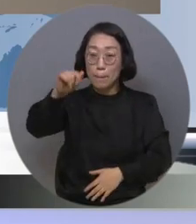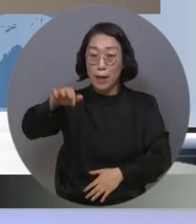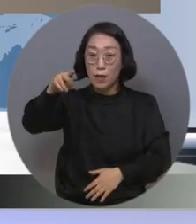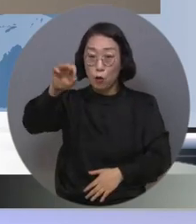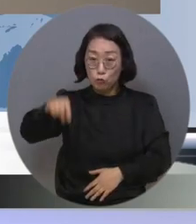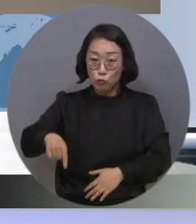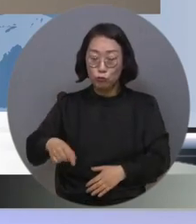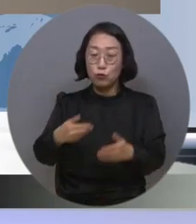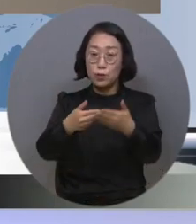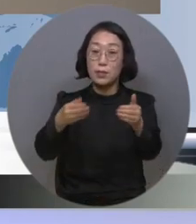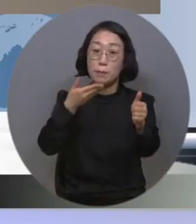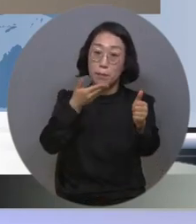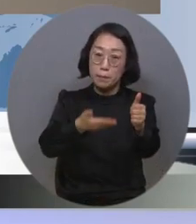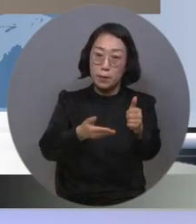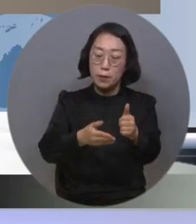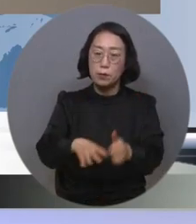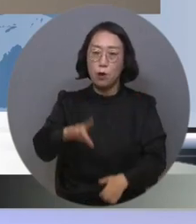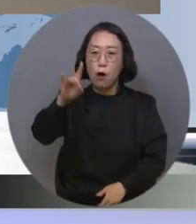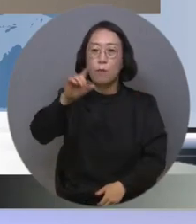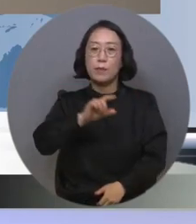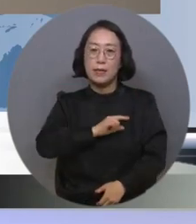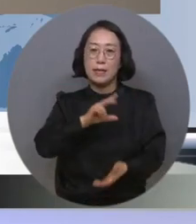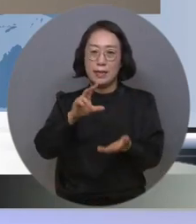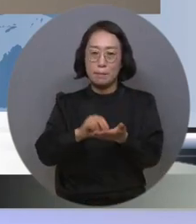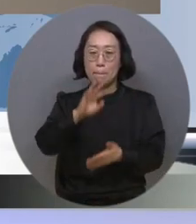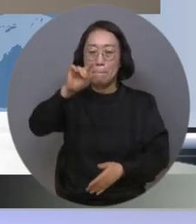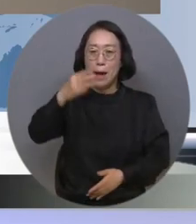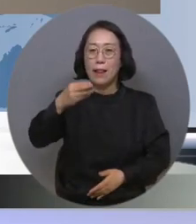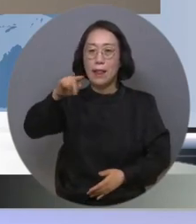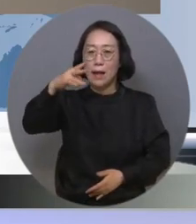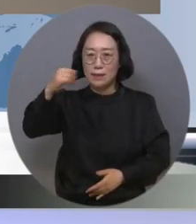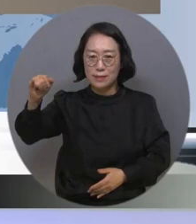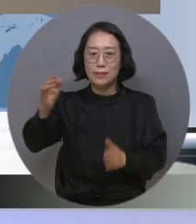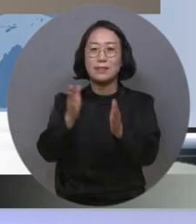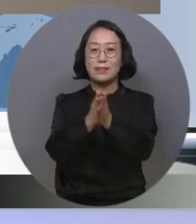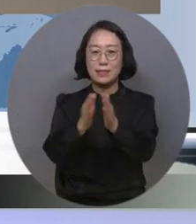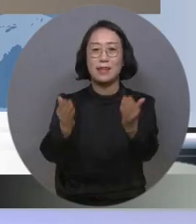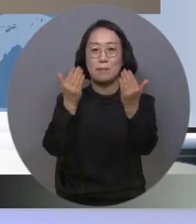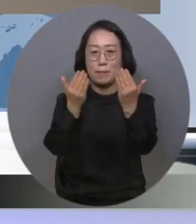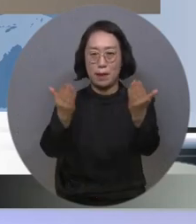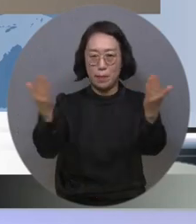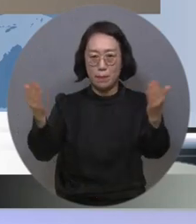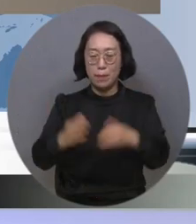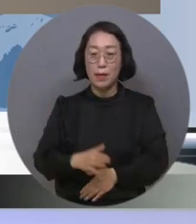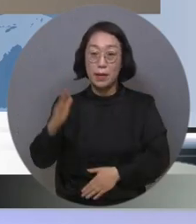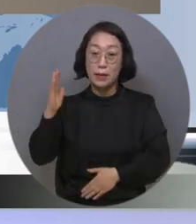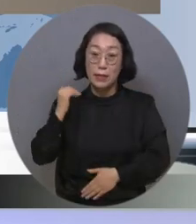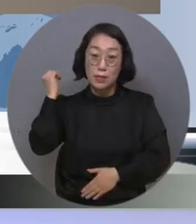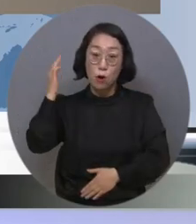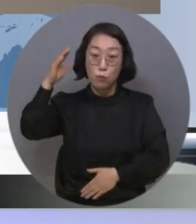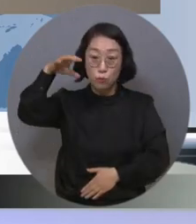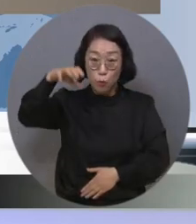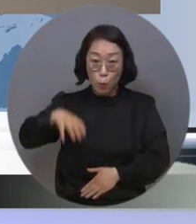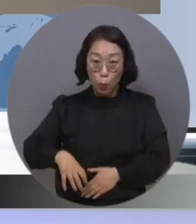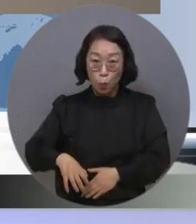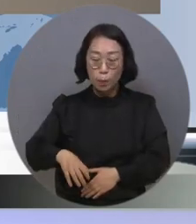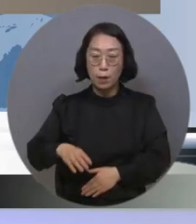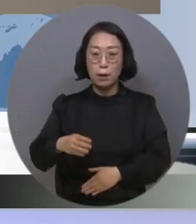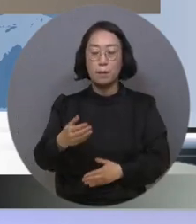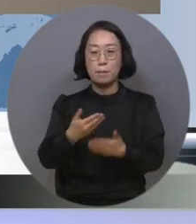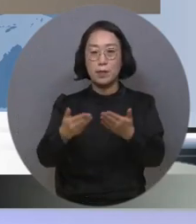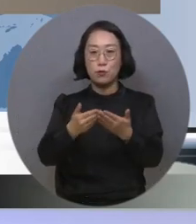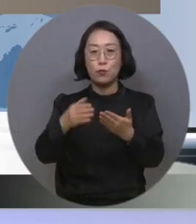2023년 초촌신 발라드가 성황리에 전시를 이어가고 있는데요 경기도 의정부시에 있는 배경주 미술관에